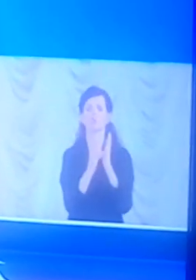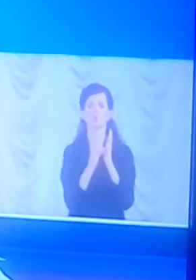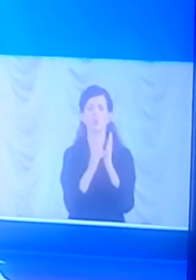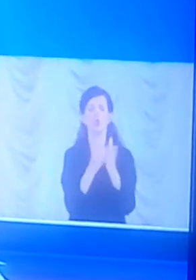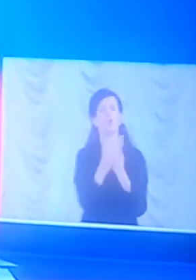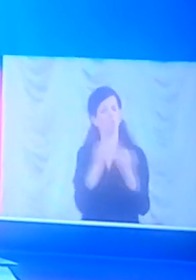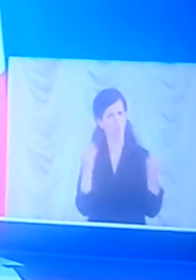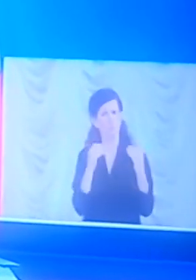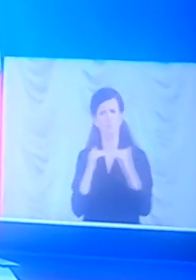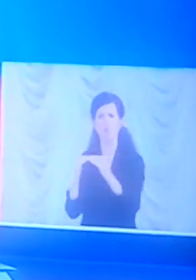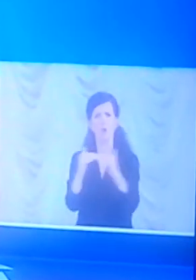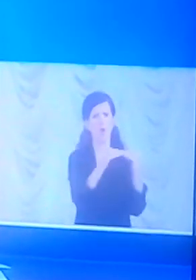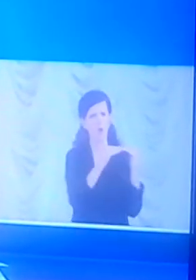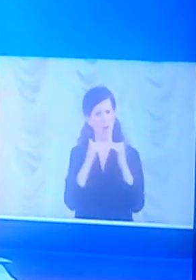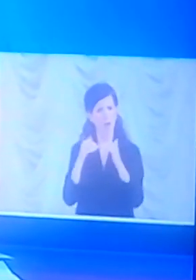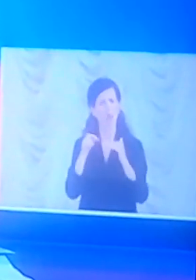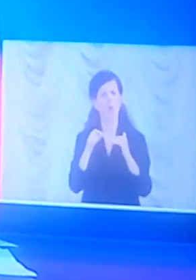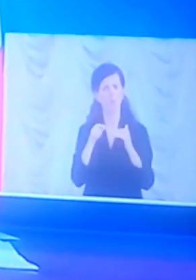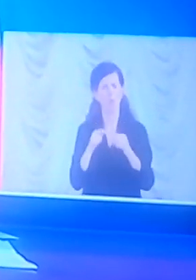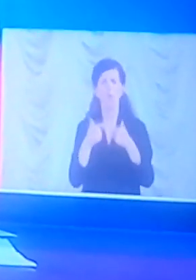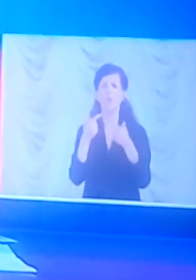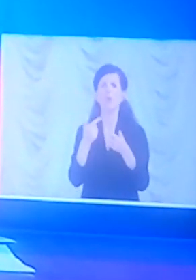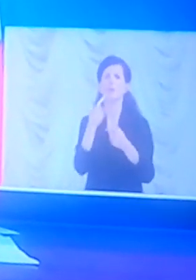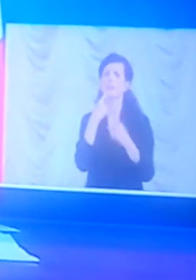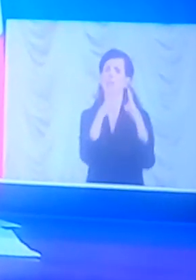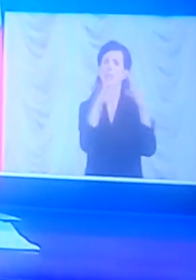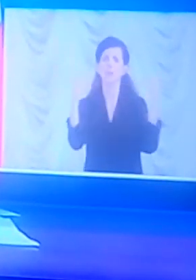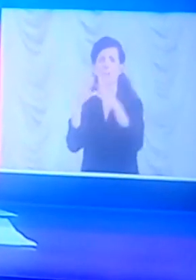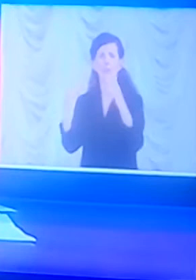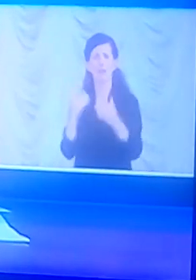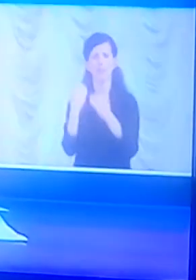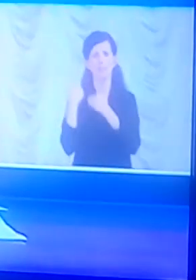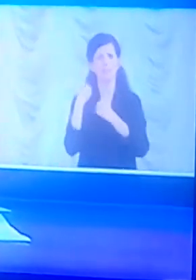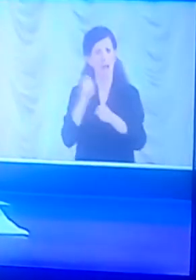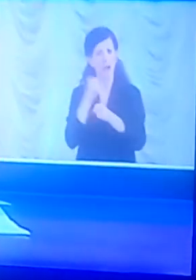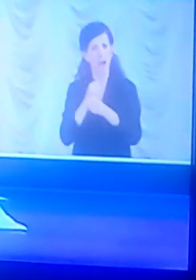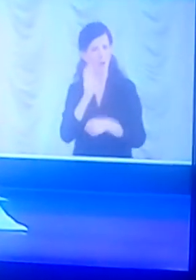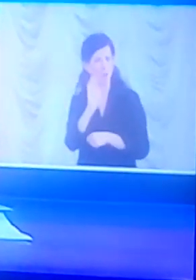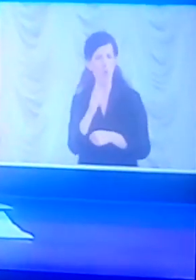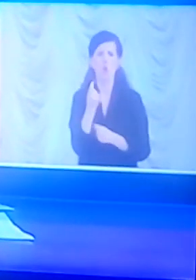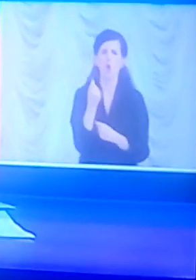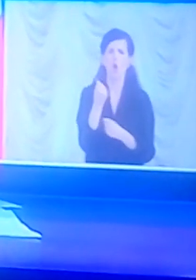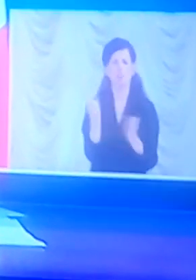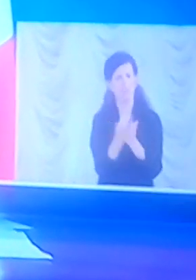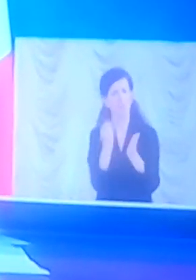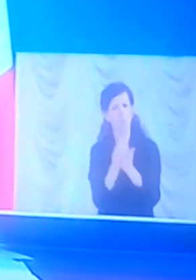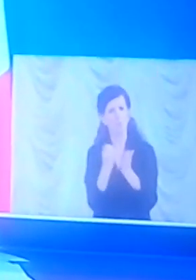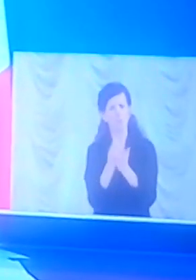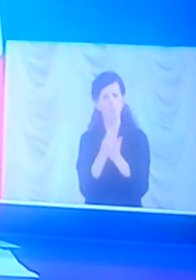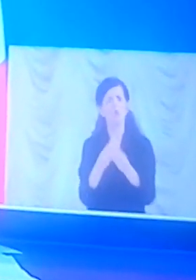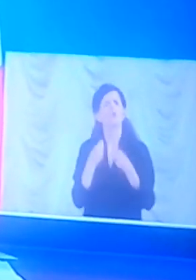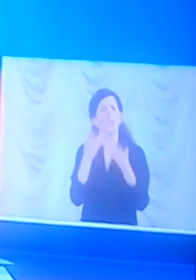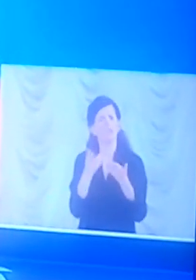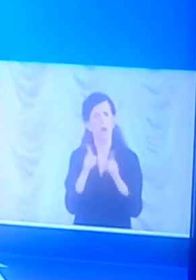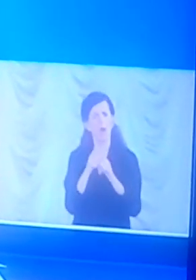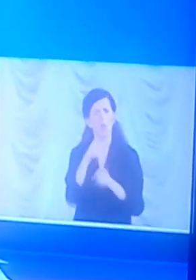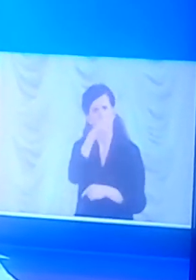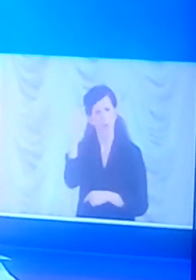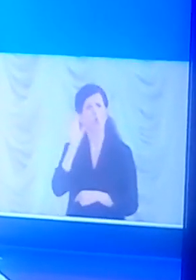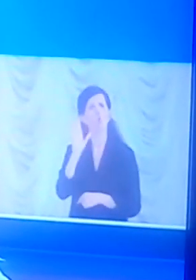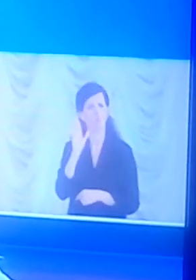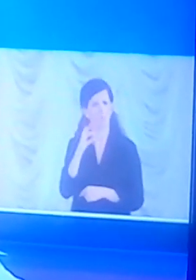per remunerare le imprese che lavorano in questo settore dei loro costi di produzione, anche un piccolo margine di guadagno, ma